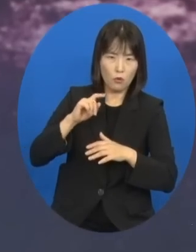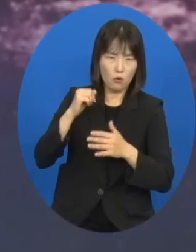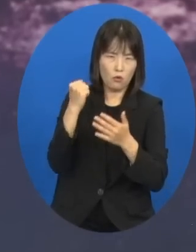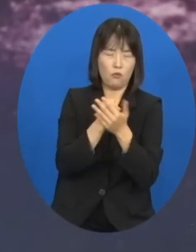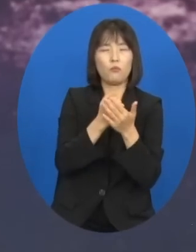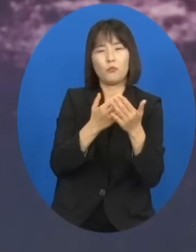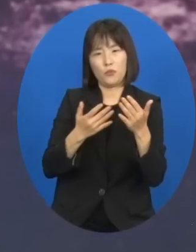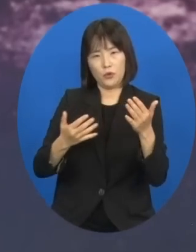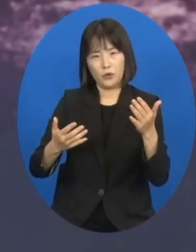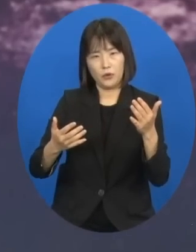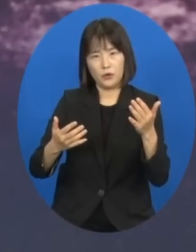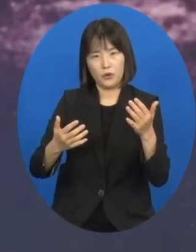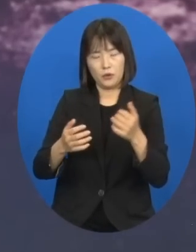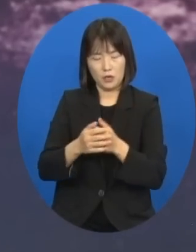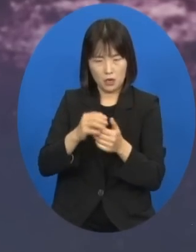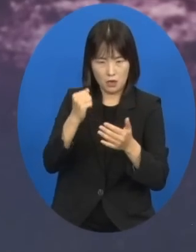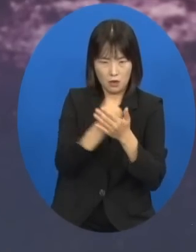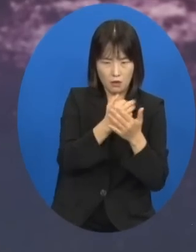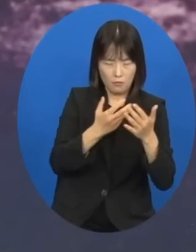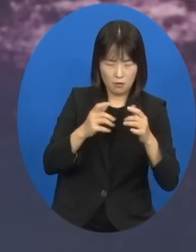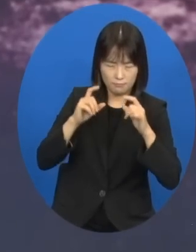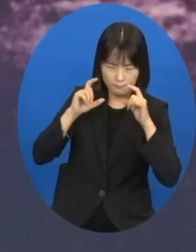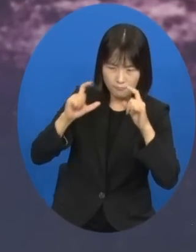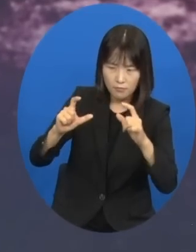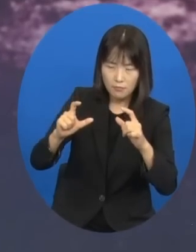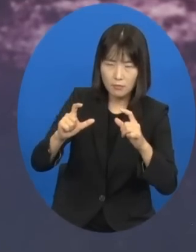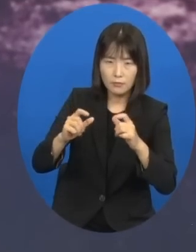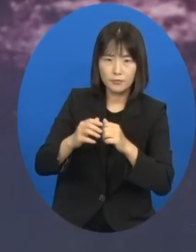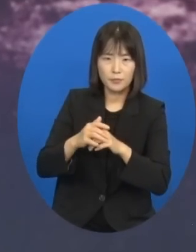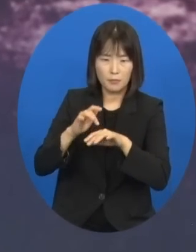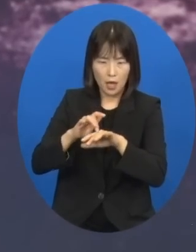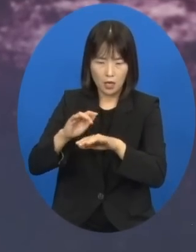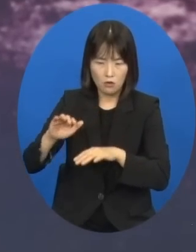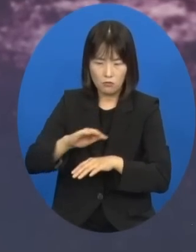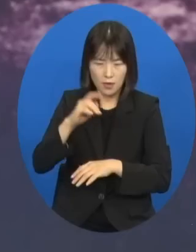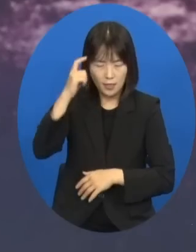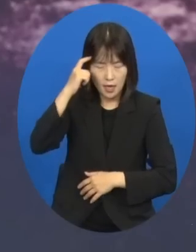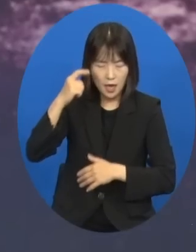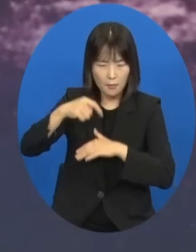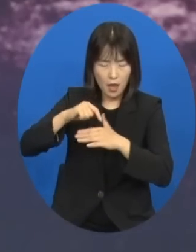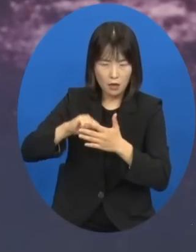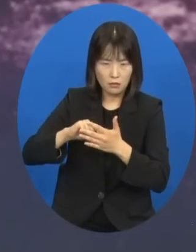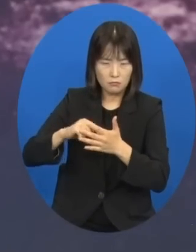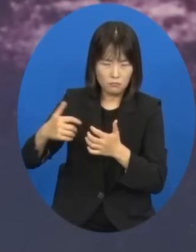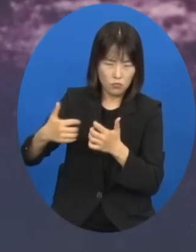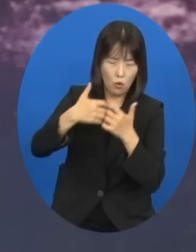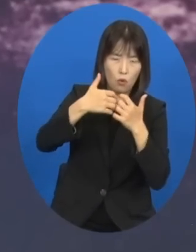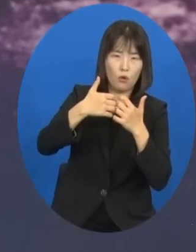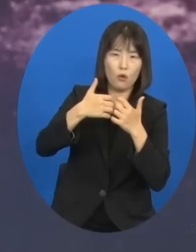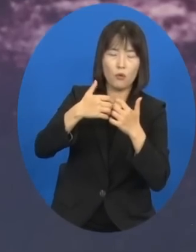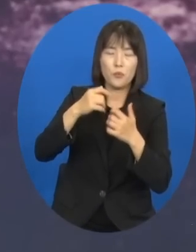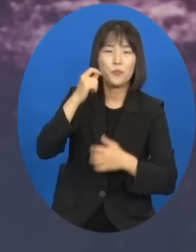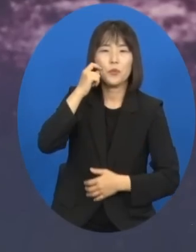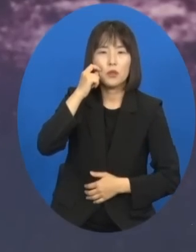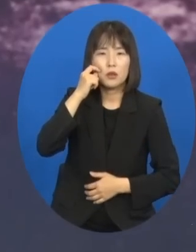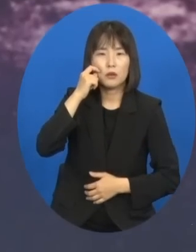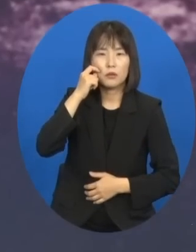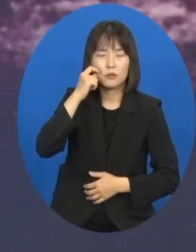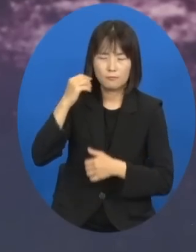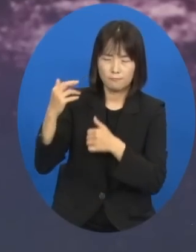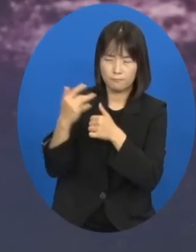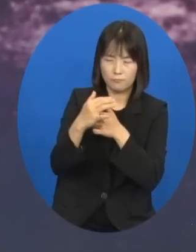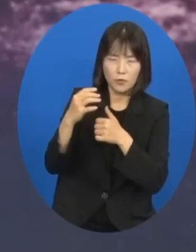보혈로 선포하시면서 마귀가 우리의 생각과 마음을 공격하지 않고 그렇게 유혹하지 않도록